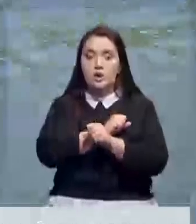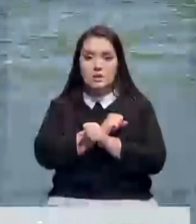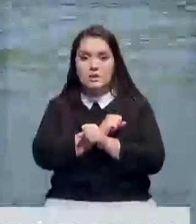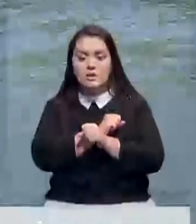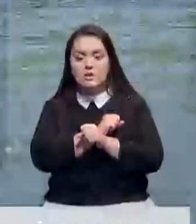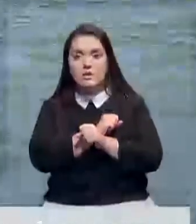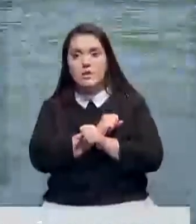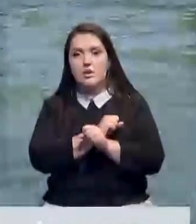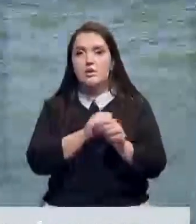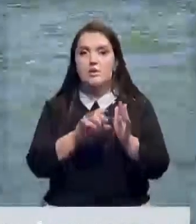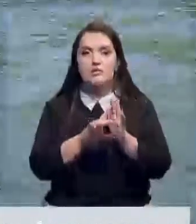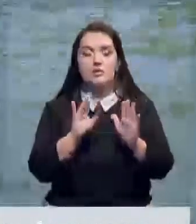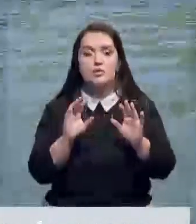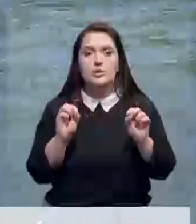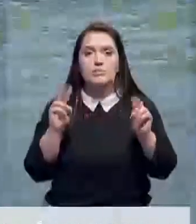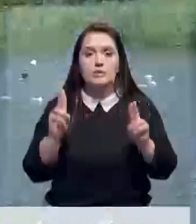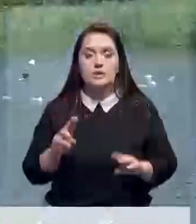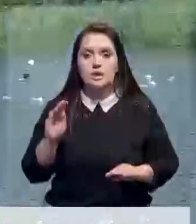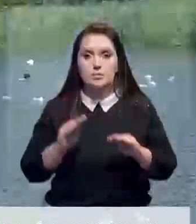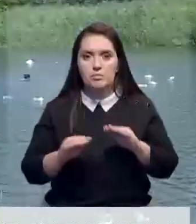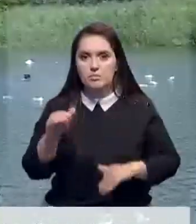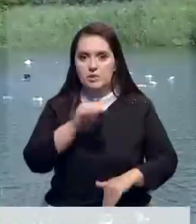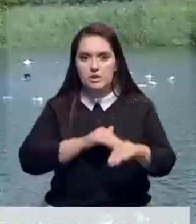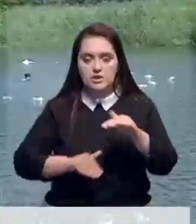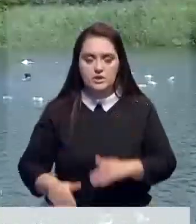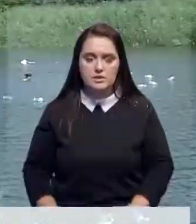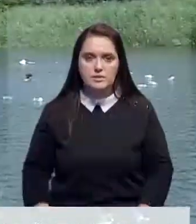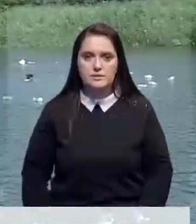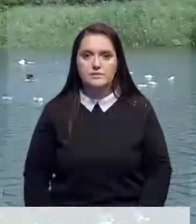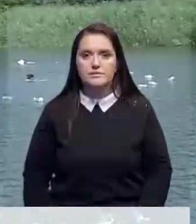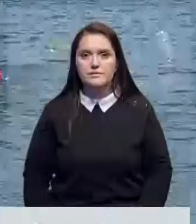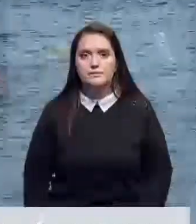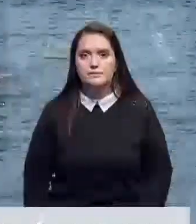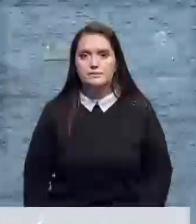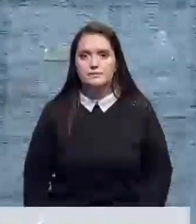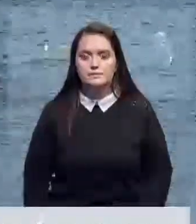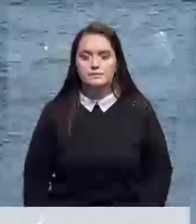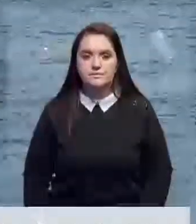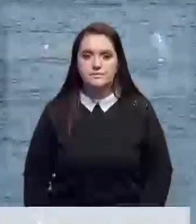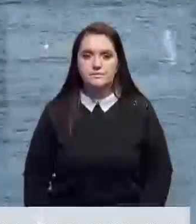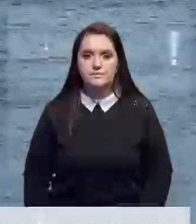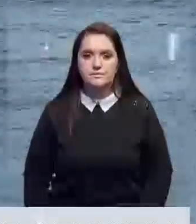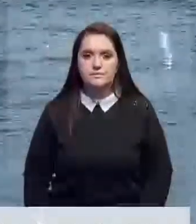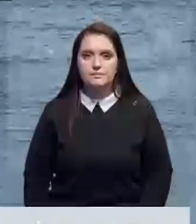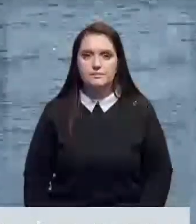водоемов, выбирать для этого только специально оборудованные пляжи. Наталья Салькова, Айнадин Балдабеков, Актобе, Хабар 24.